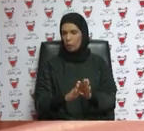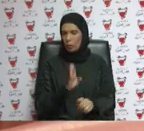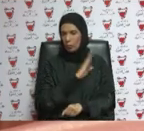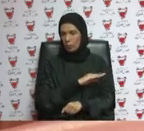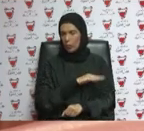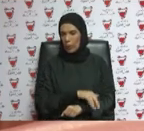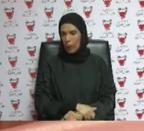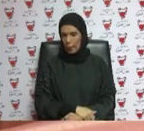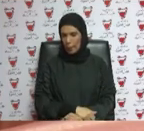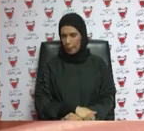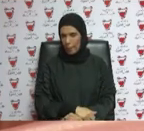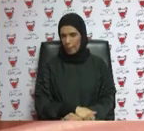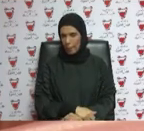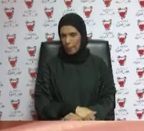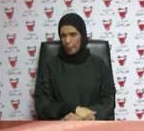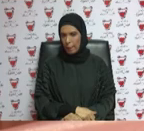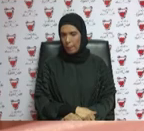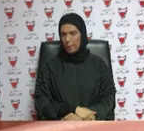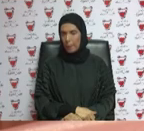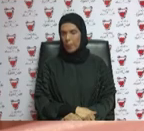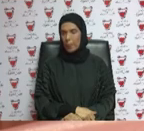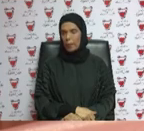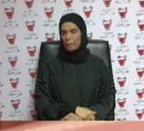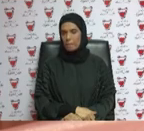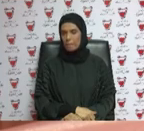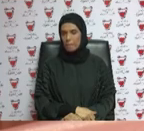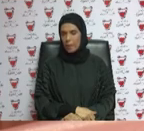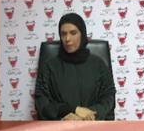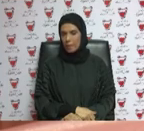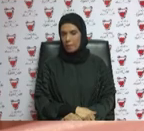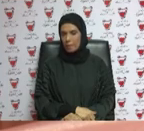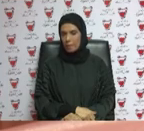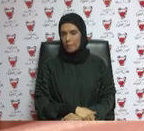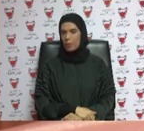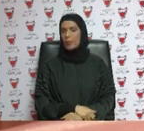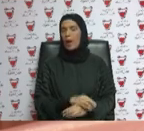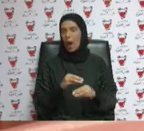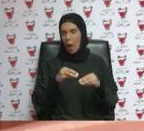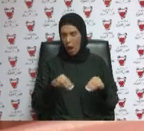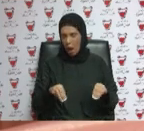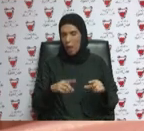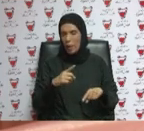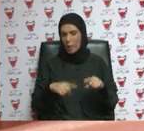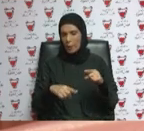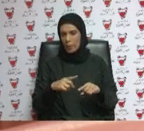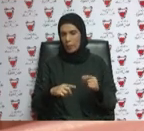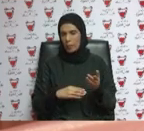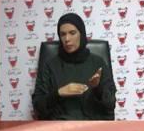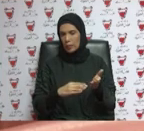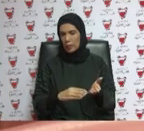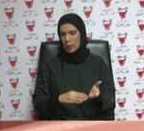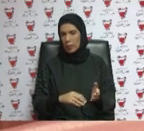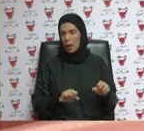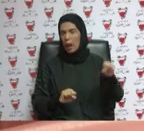رغم أنه هو دعم للأجور، ولكن يعني تم حل هاي الإشكالية لما أحيل هذا الملف إلى